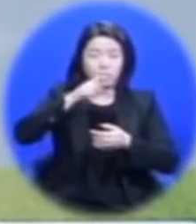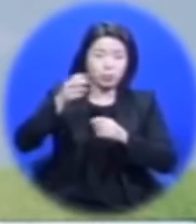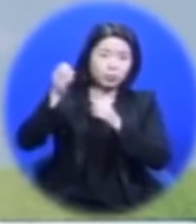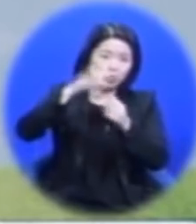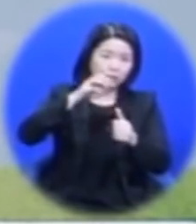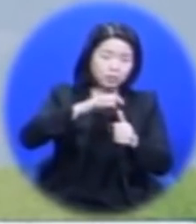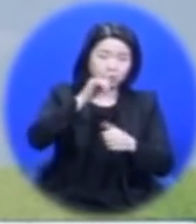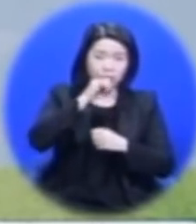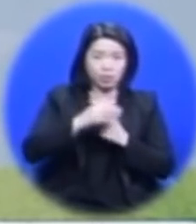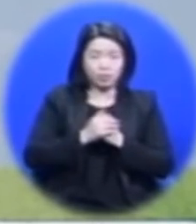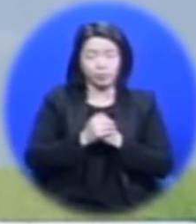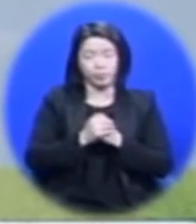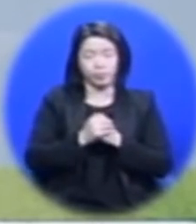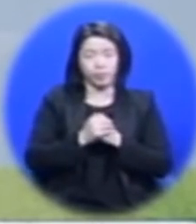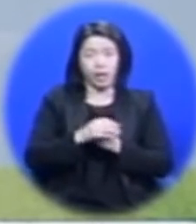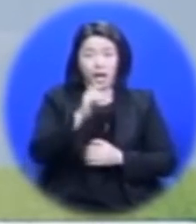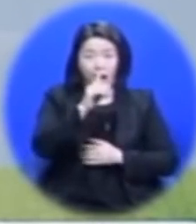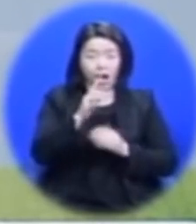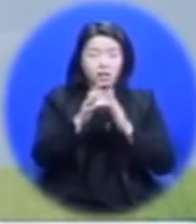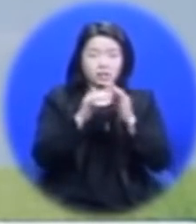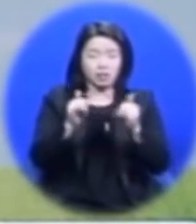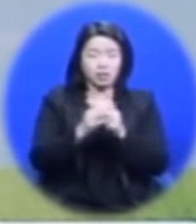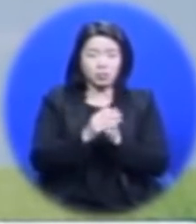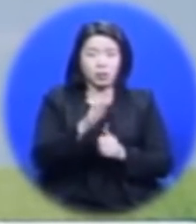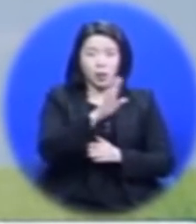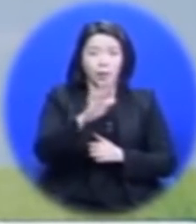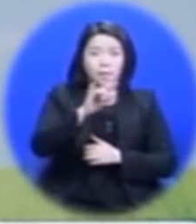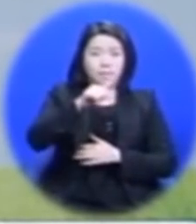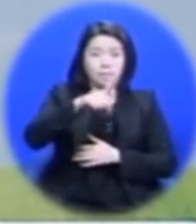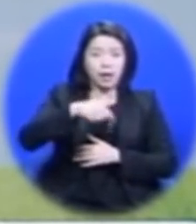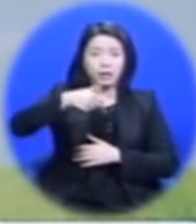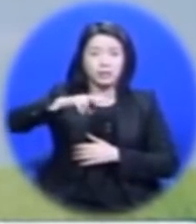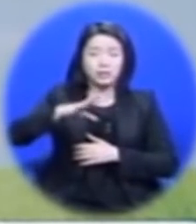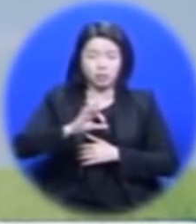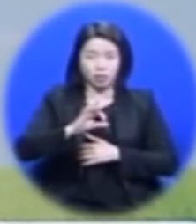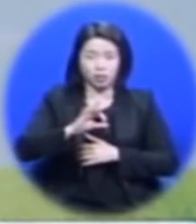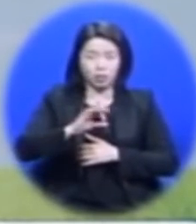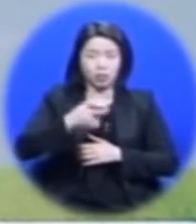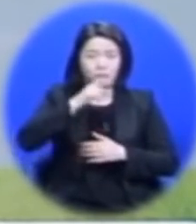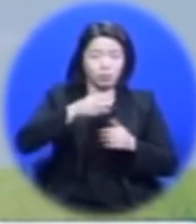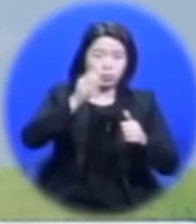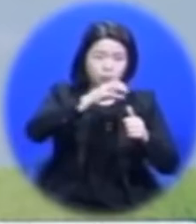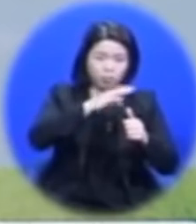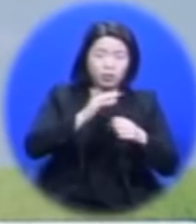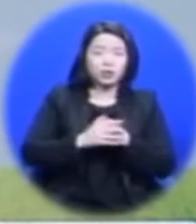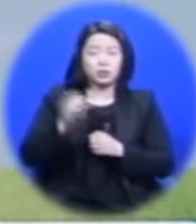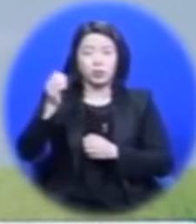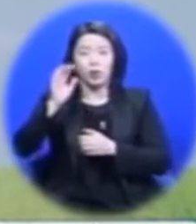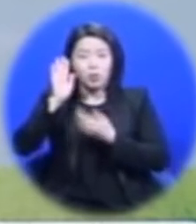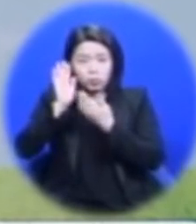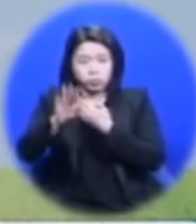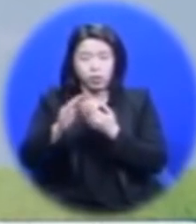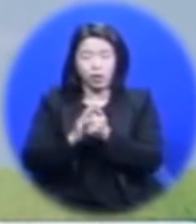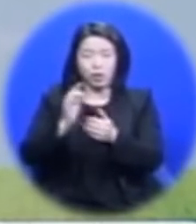사람은 백정이었고 한 사람은 왕손이었던 사람이 같이 교회 장로가 되고 백정이 먼저 장로가 된 사람.